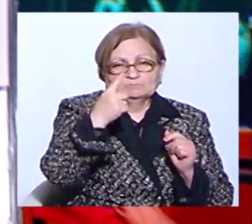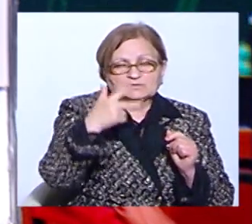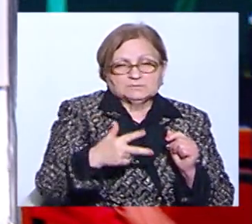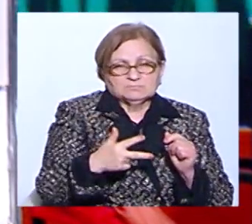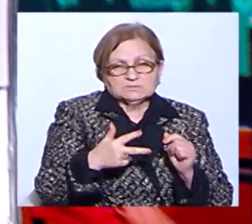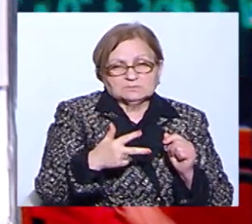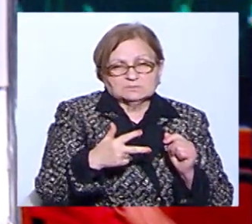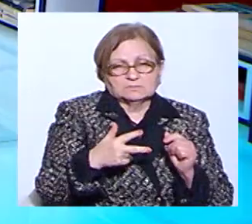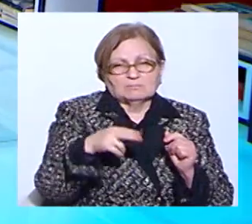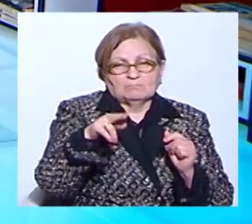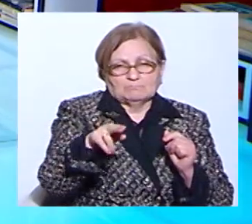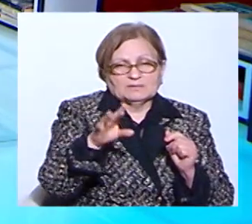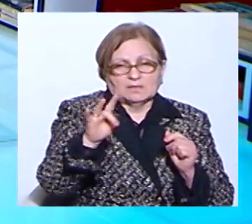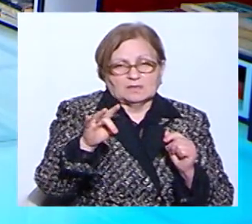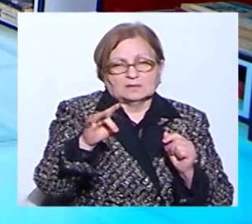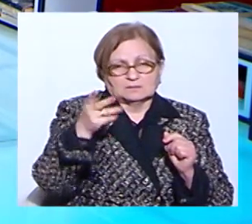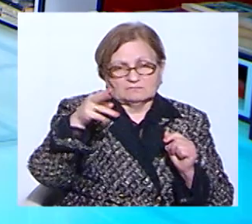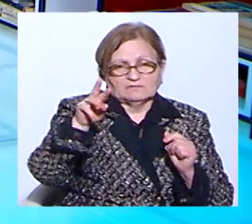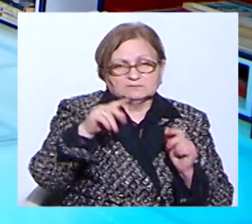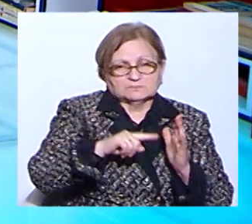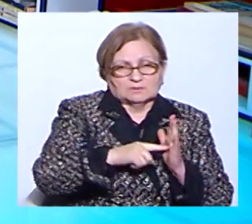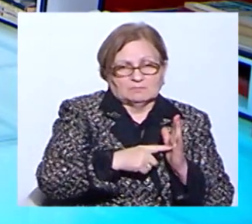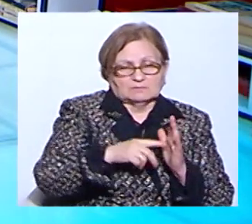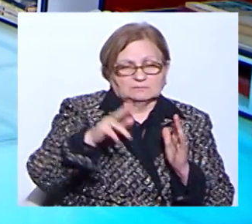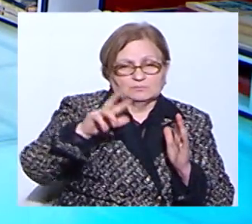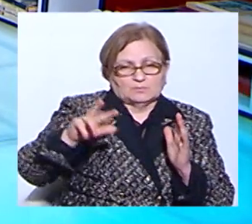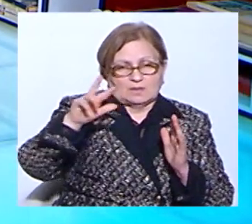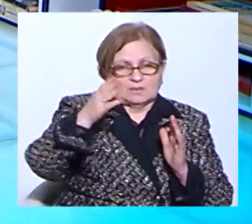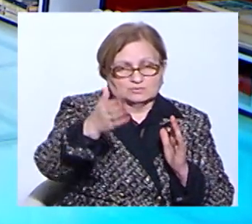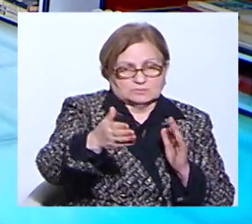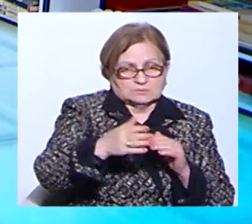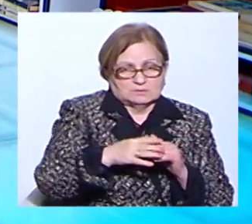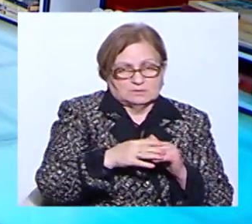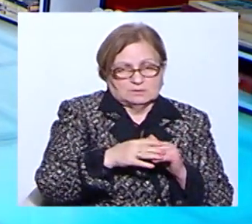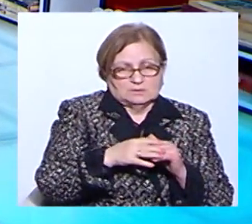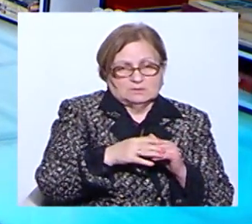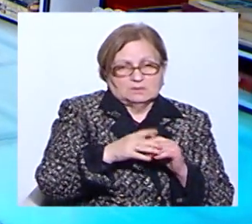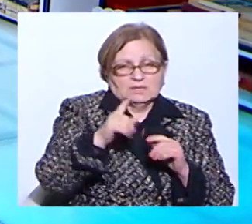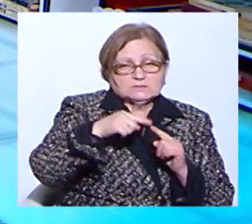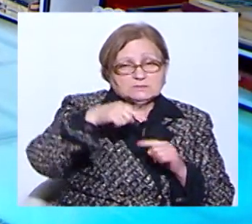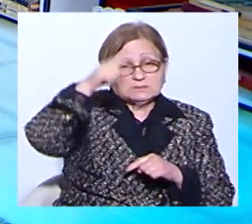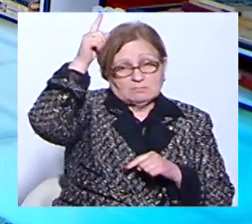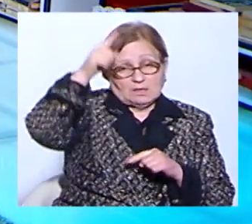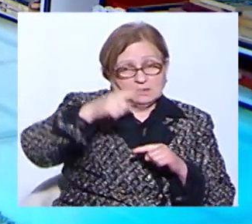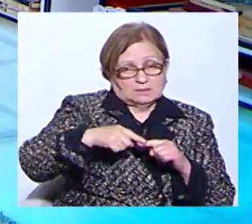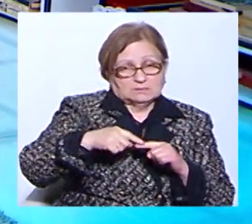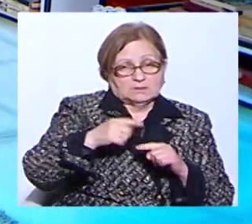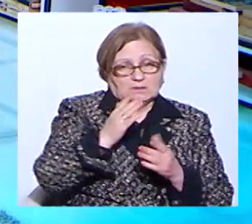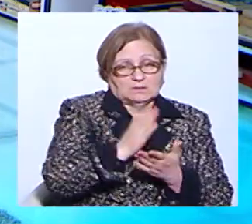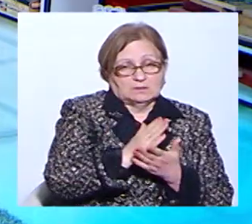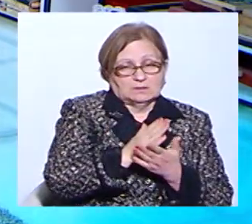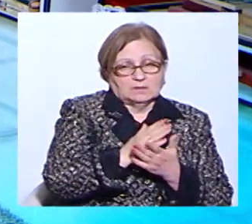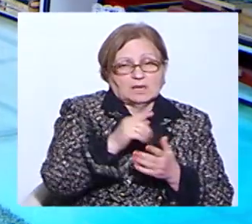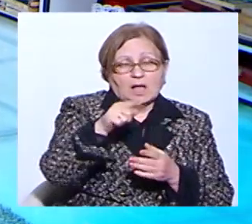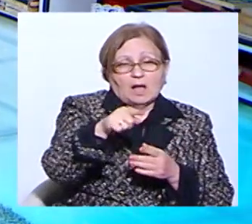1/13 პი r კვადრატი გამრავლებული სიმაღლეზე. სიმაღლეს რაც შეეხება ამ კონუსის, სიმაღლე არის აი